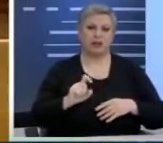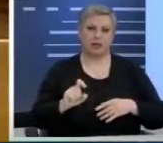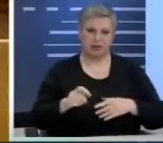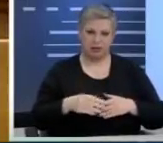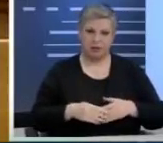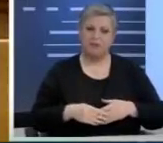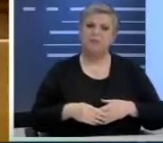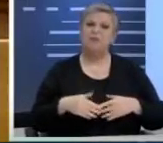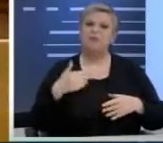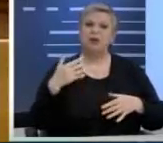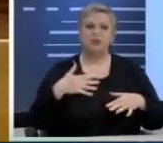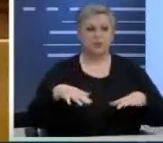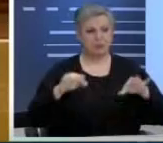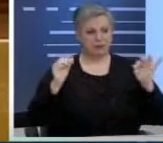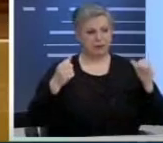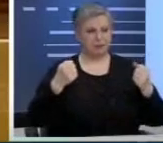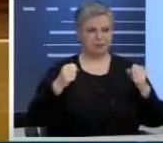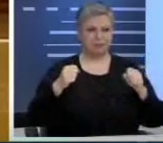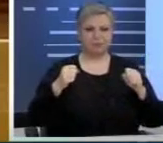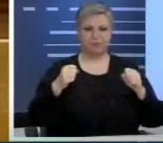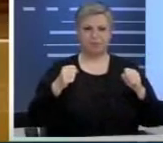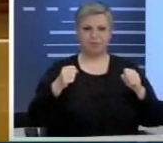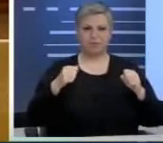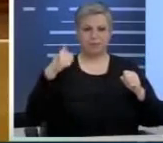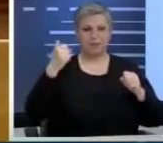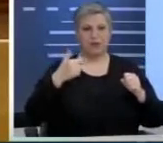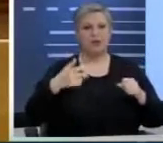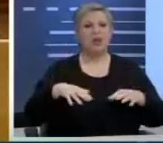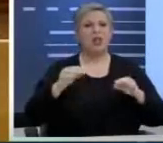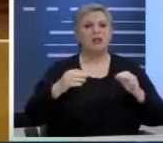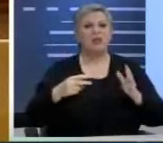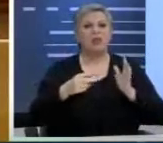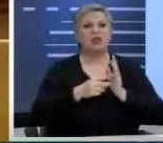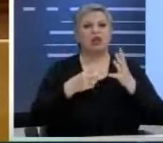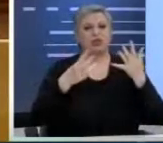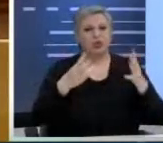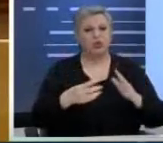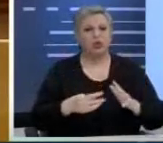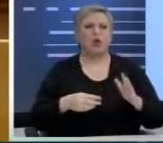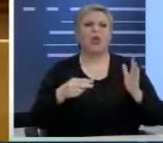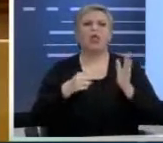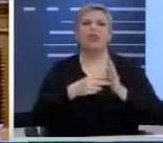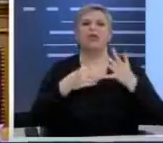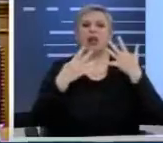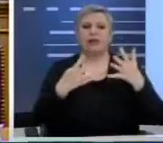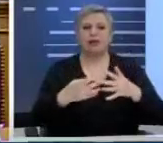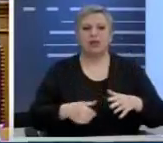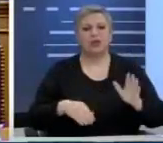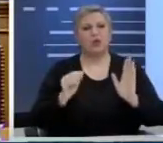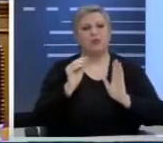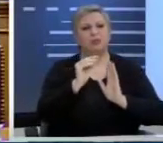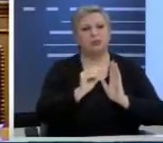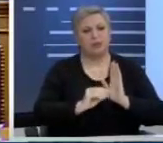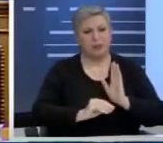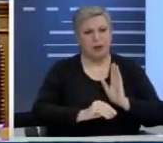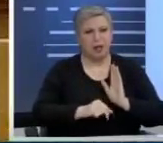άσκηση αρχίζοντας με οποιοδήποτε χρόνο. Με το 8, το 9 και θα έβγαζα παρόμοιους αριθμούς. Δεν θέλω